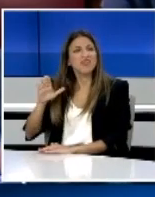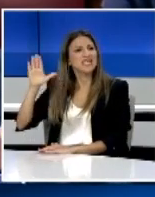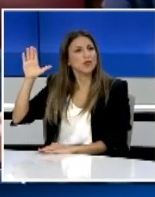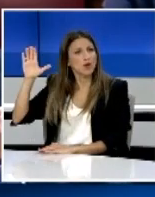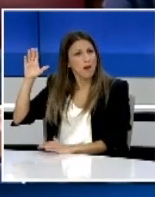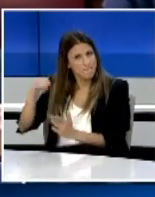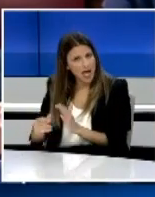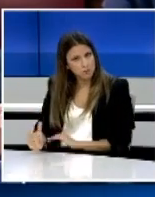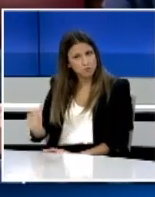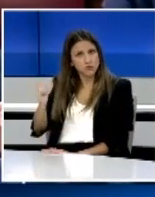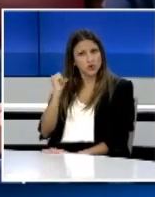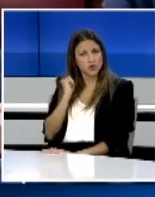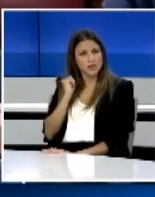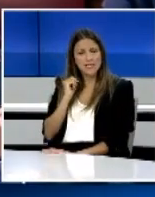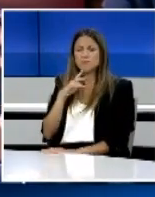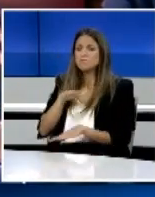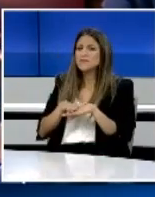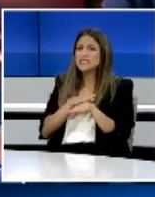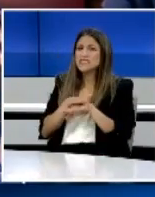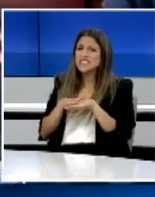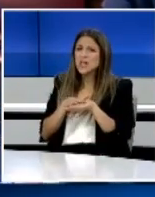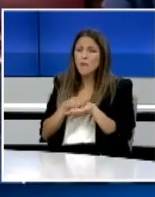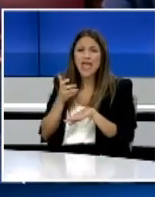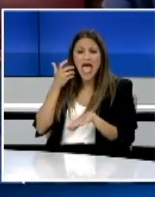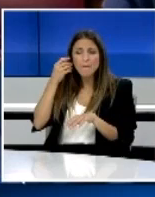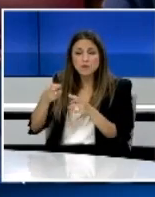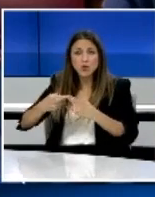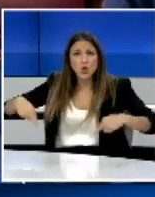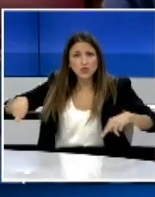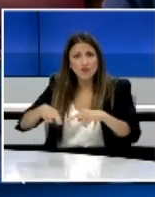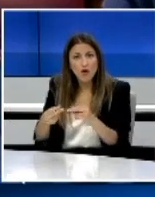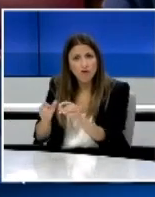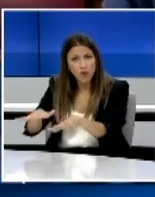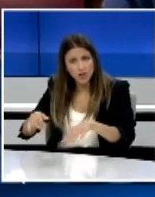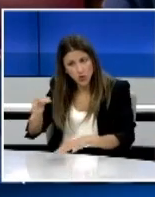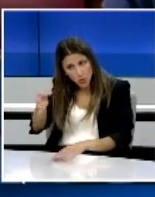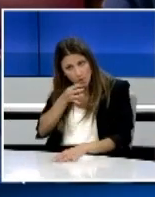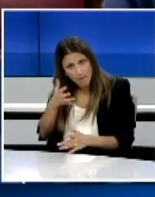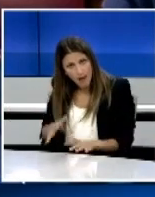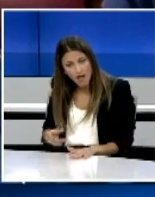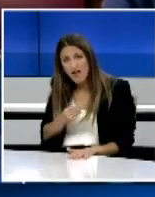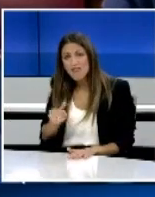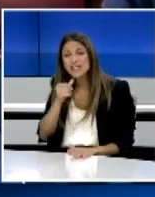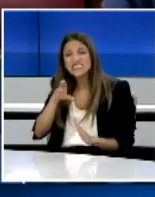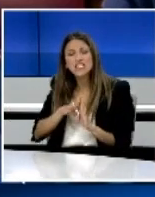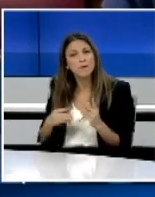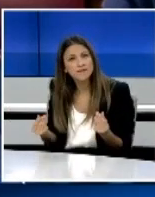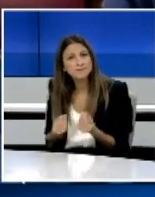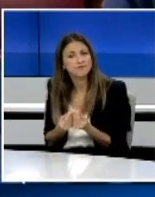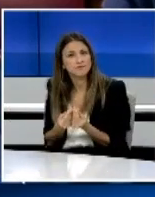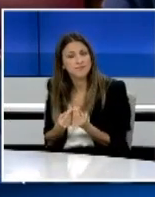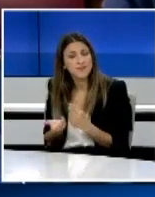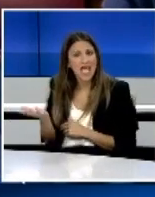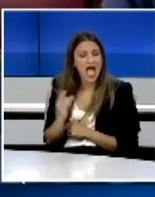ξανά σήμερα εδώ? Το Επιστημονικό Συμβούλιο της Βουλής σας έθεσε ξεκάθαρα την άποψή του περί της συνταγματικότητας. Η